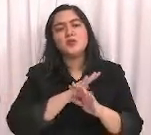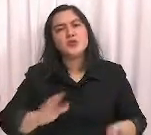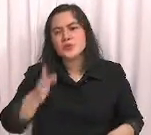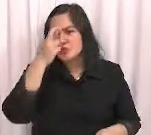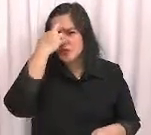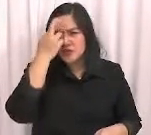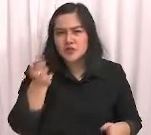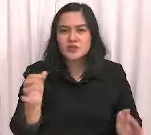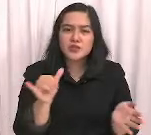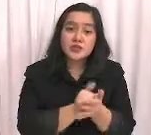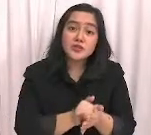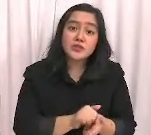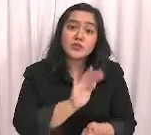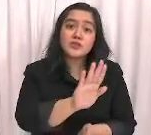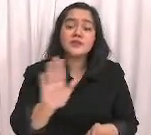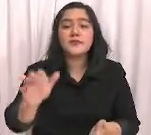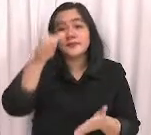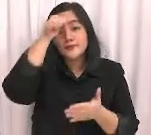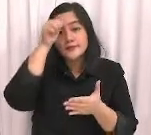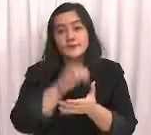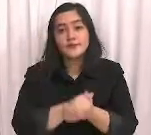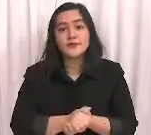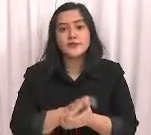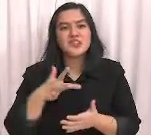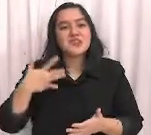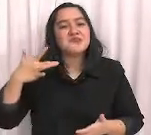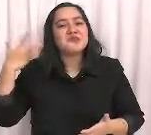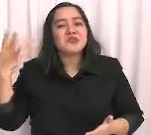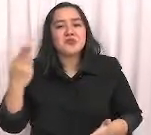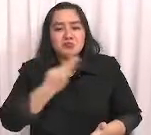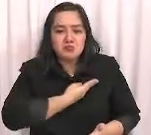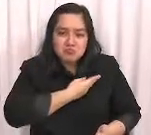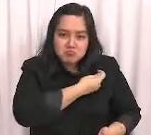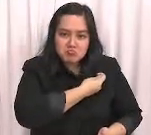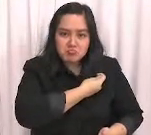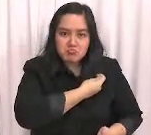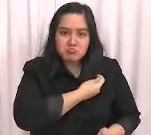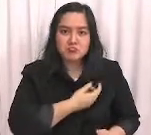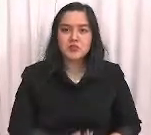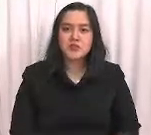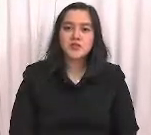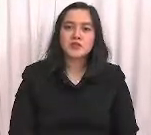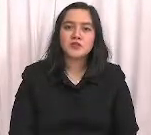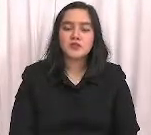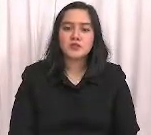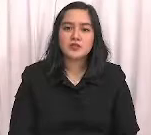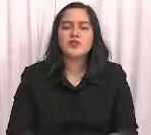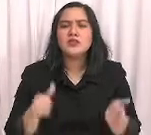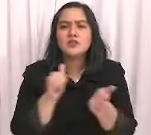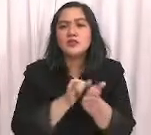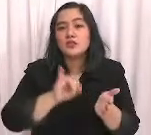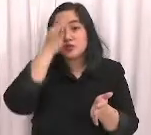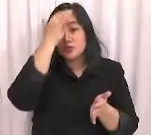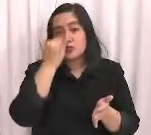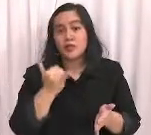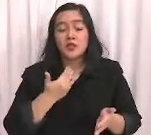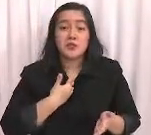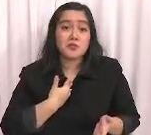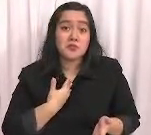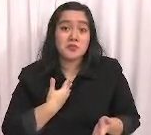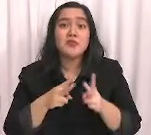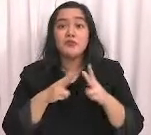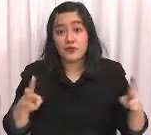very careful po ako doon sa mga pagbibigay ng comment. Hindi ko siya inaano na pinipraise ng